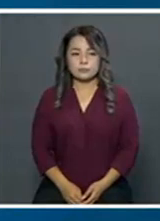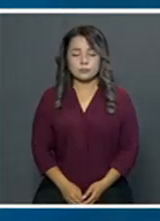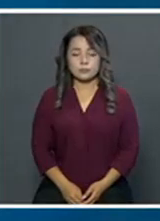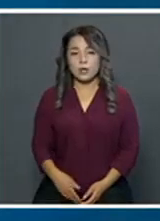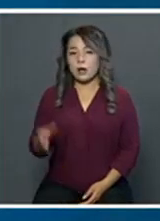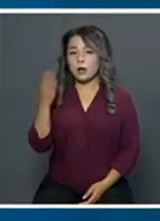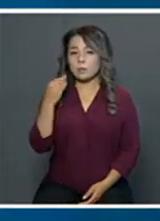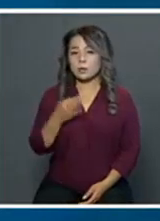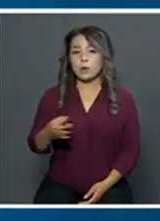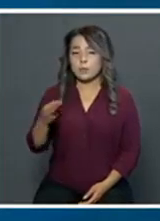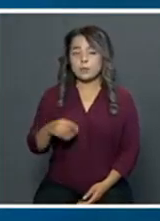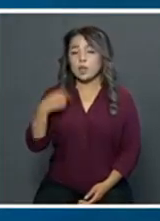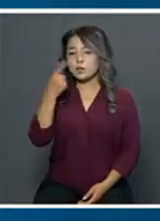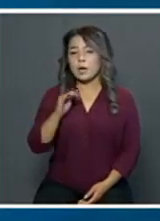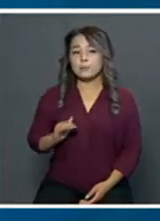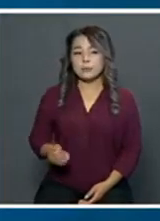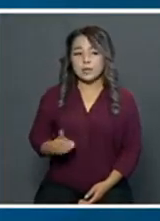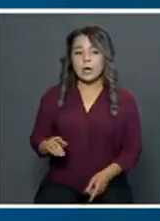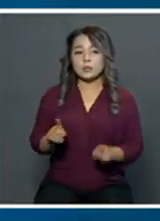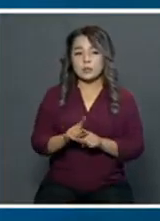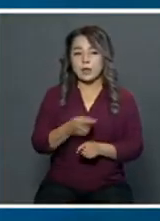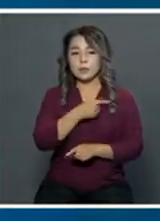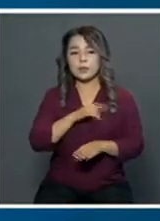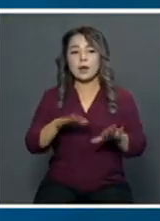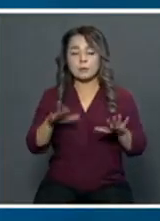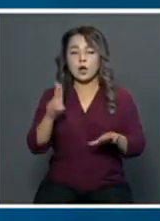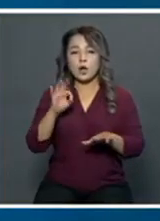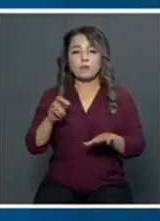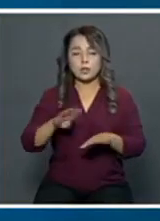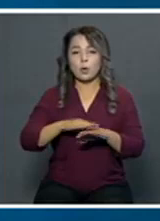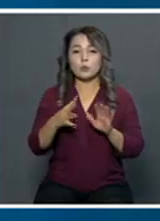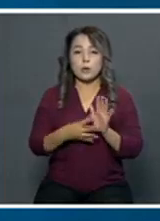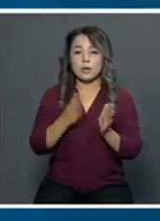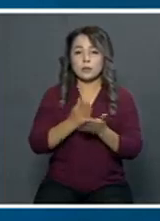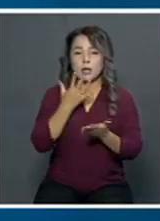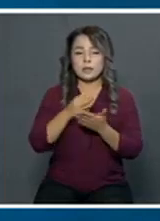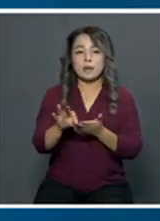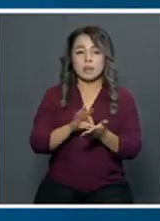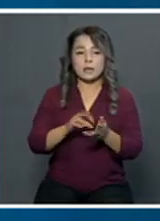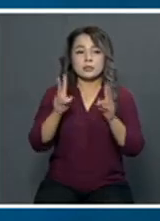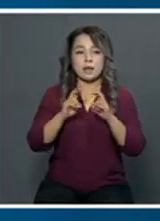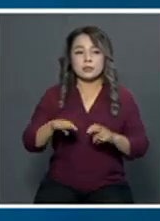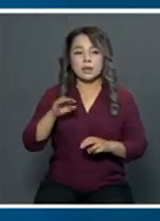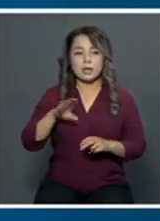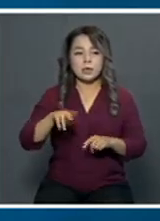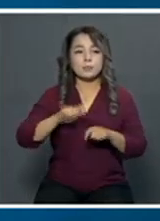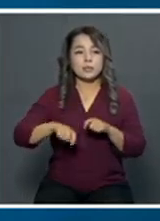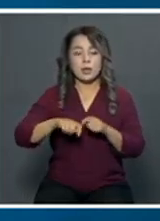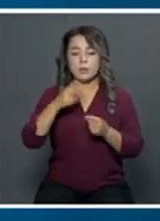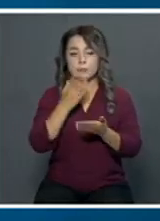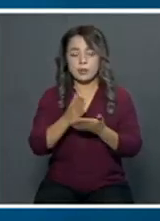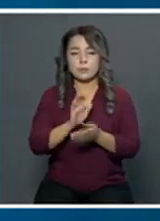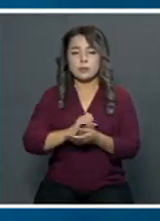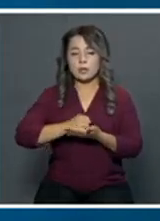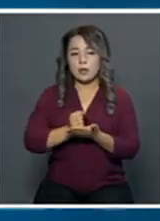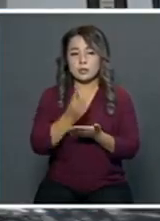Ал Алматы облысында жеке меншік емханалар COVID-19 диагнозын анықтайтын жедел тестілеуді тәжірибеге енгізді. Осылайша